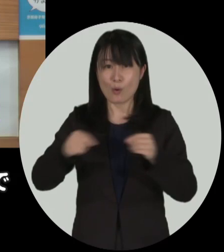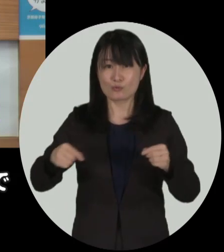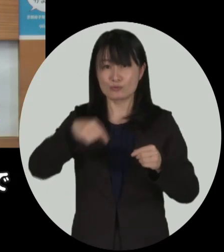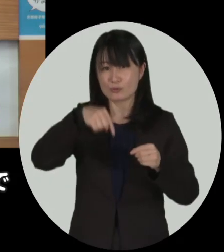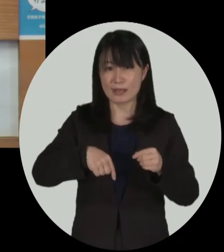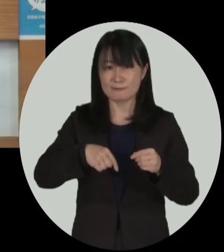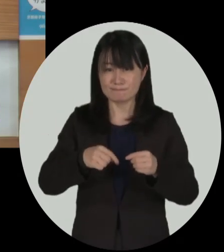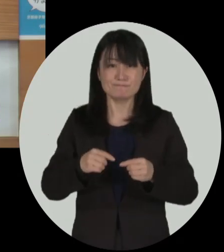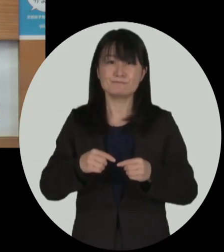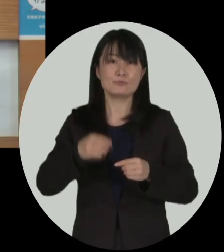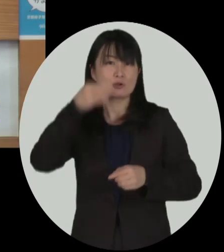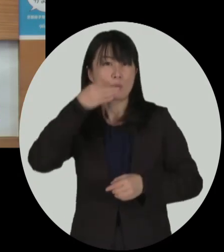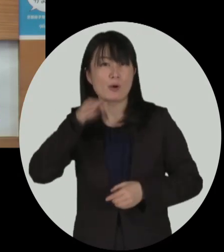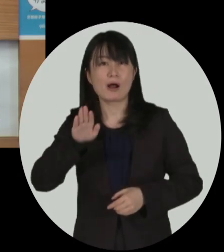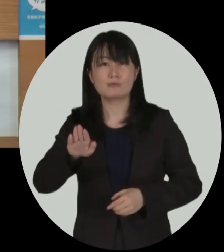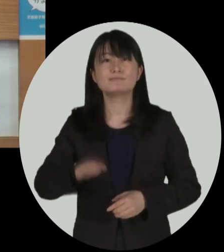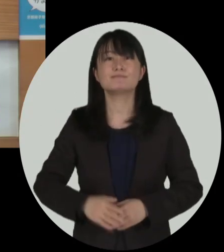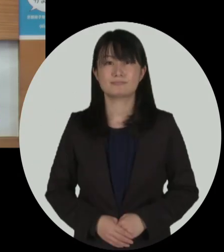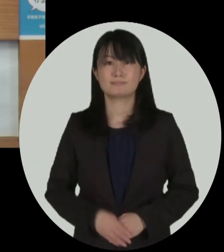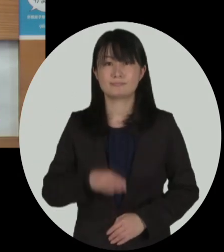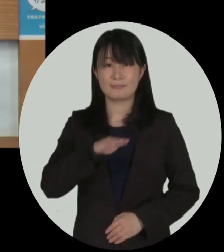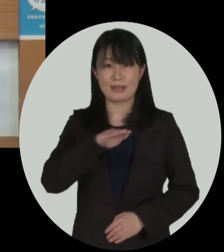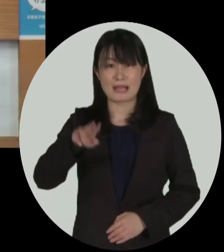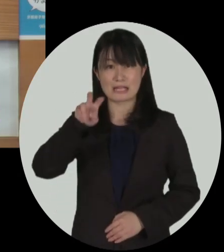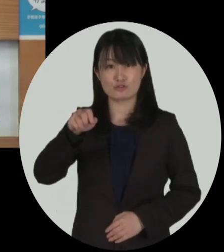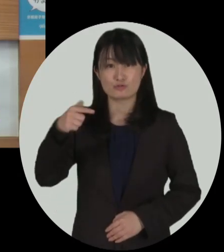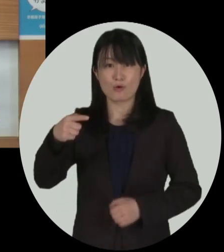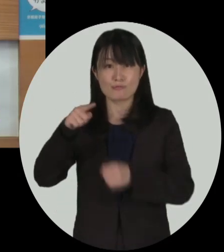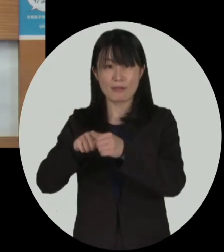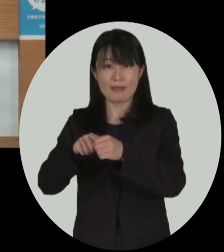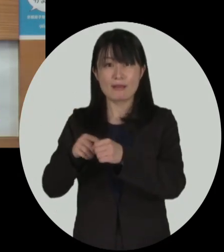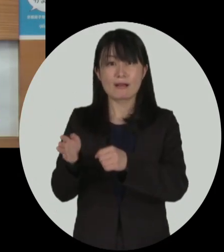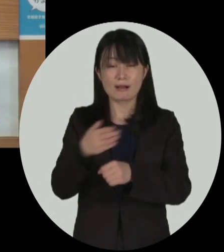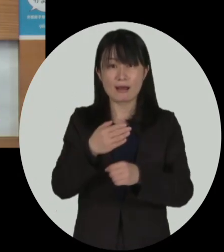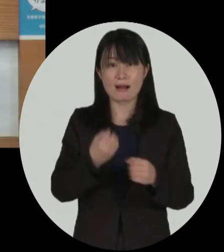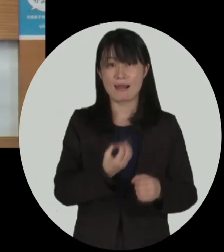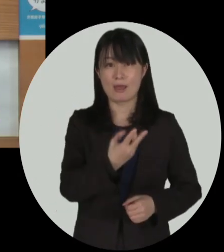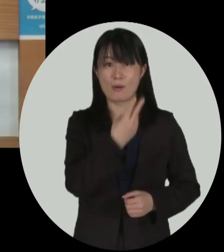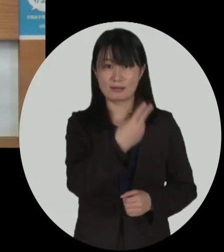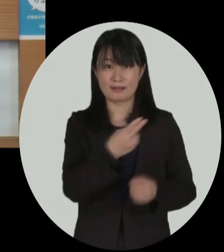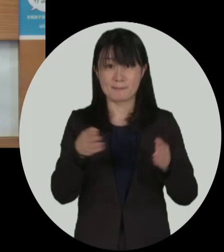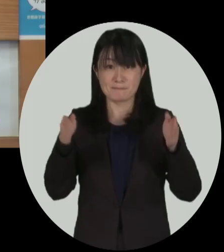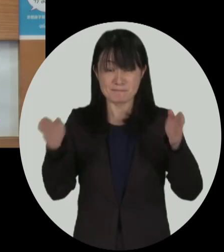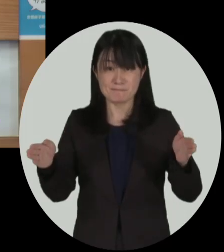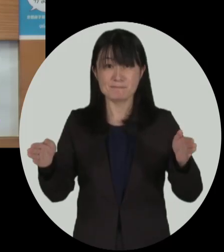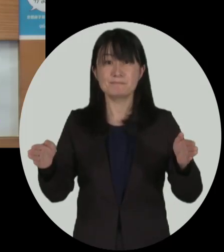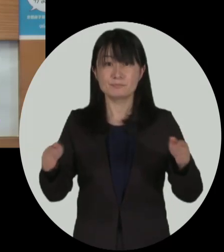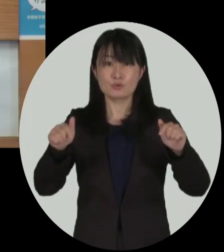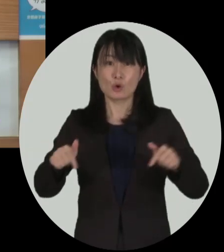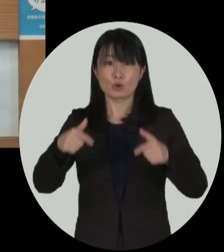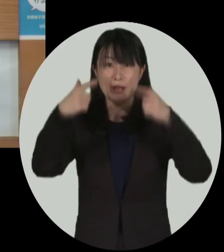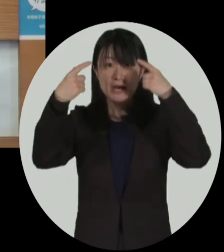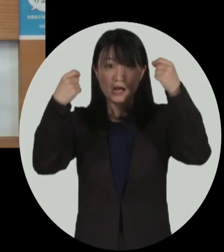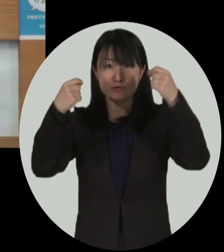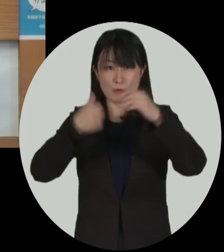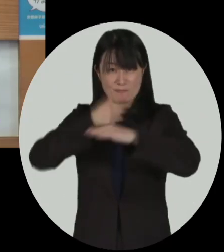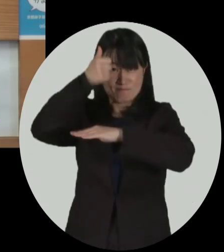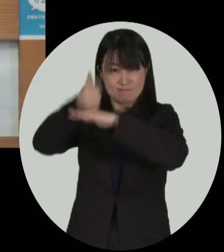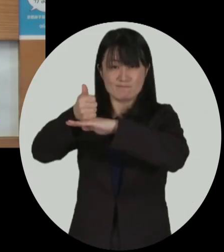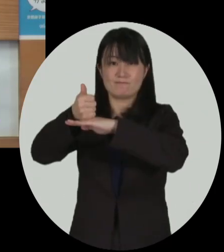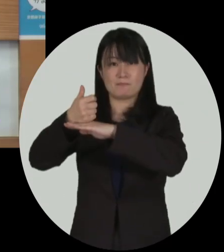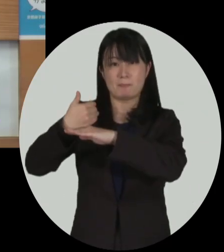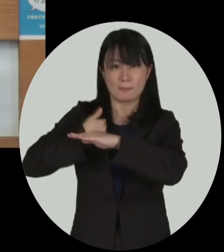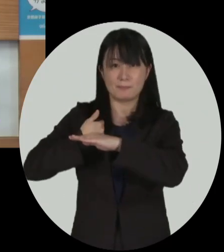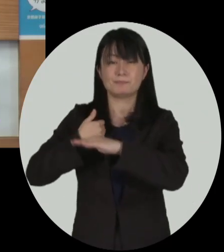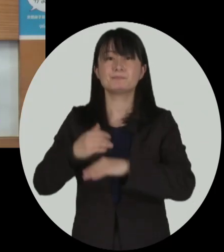。また平成26年から令和2年まで京都大学の総長を務められまして大学を